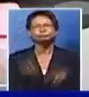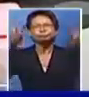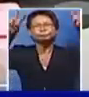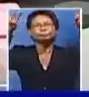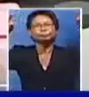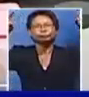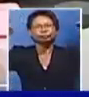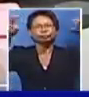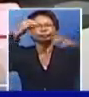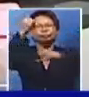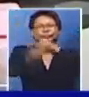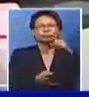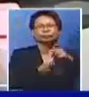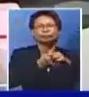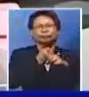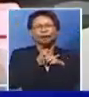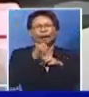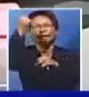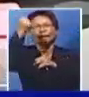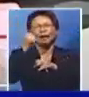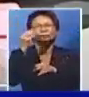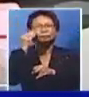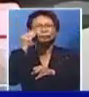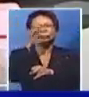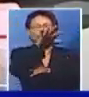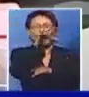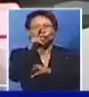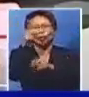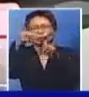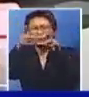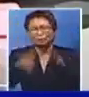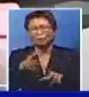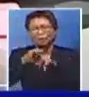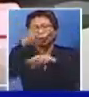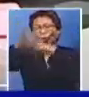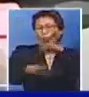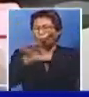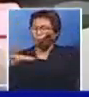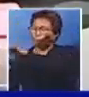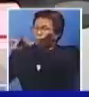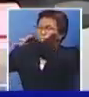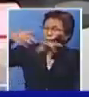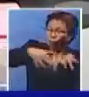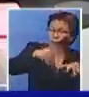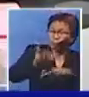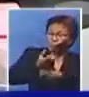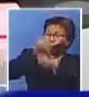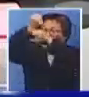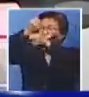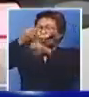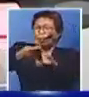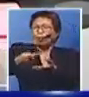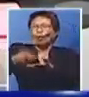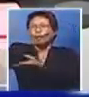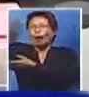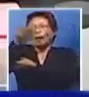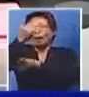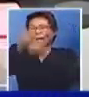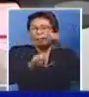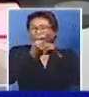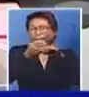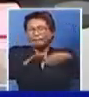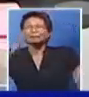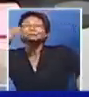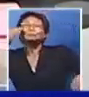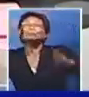Bertemakan pengantarabangsaan Bahasa Melayu, 52 peserta dari seluruh dunia akan berentap bagi menjuarai pertandingan pidato antarabangsa